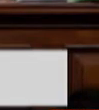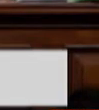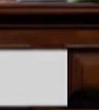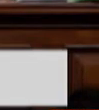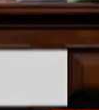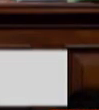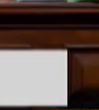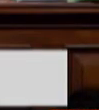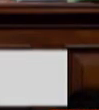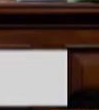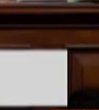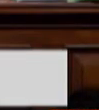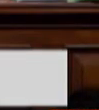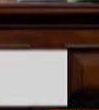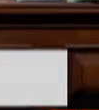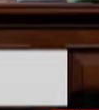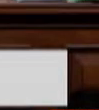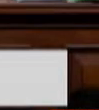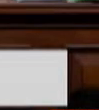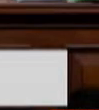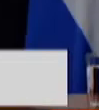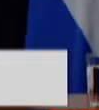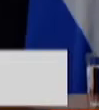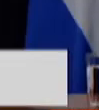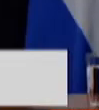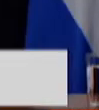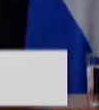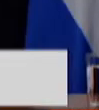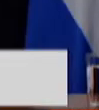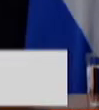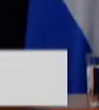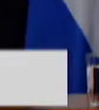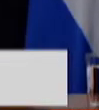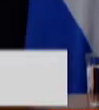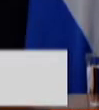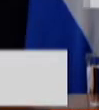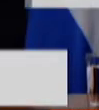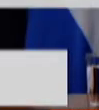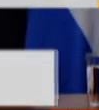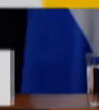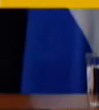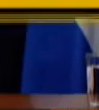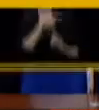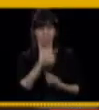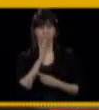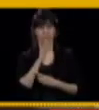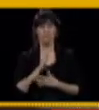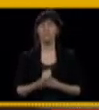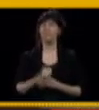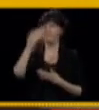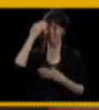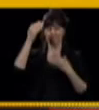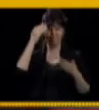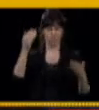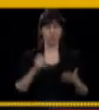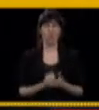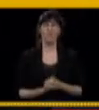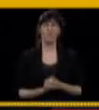de morts également on laisse la parole au premier ministre avoue oui bonjour tout le monde d'abord un immense